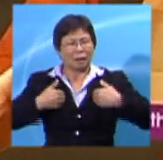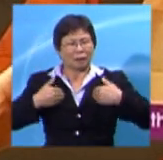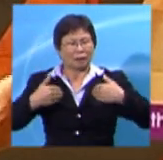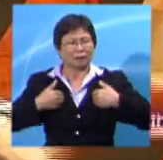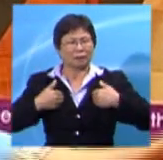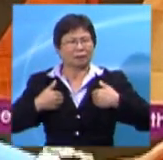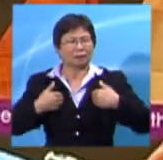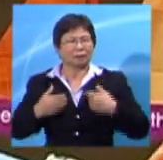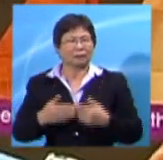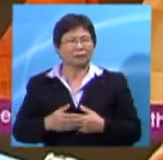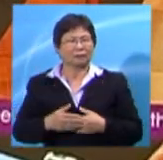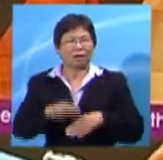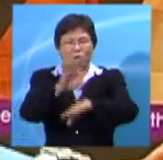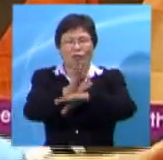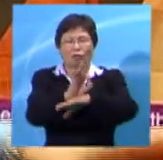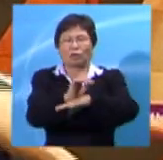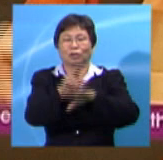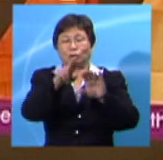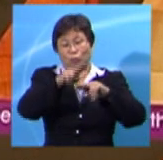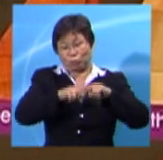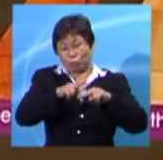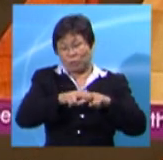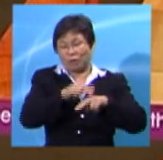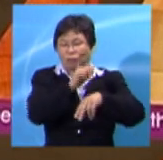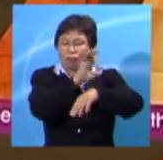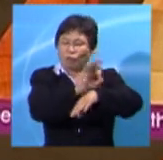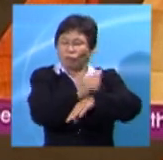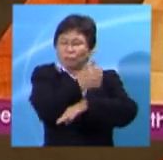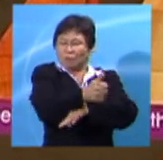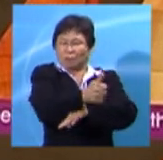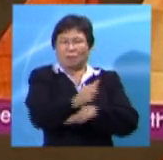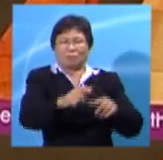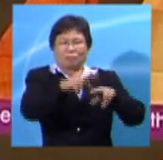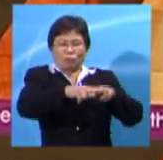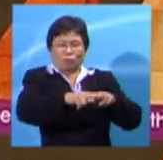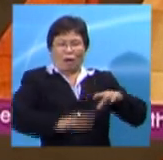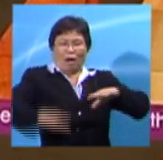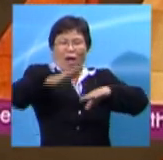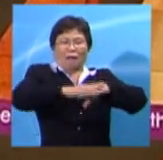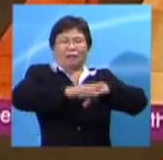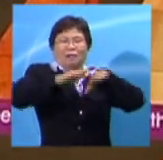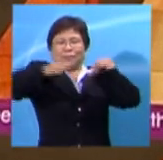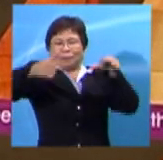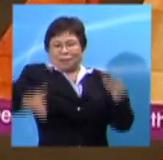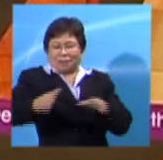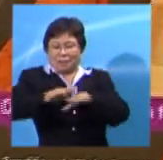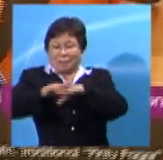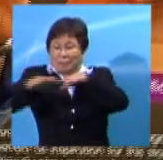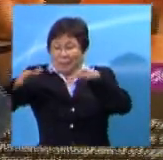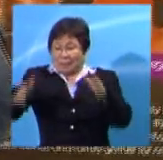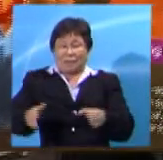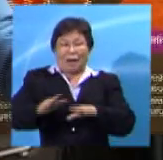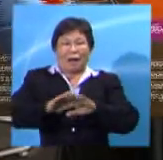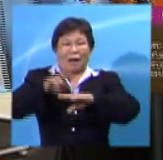mempunyai fungsi Yang Tersendiri jadi kitaleh boleh letak di atas meja untukemudahkan pengguna